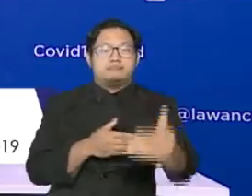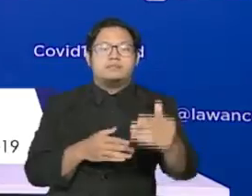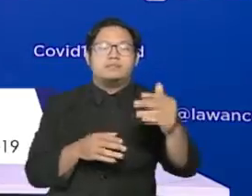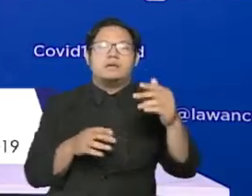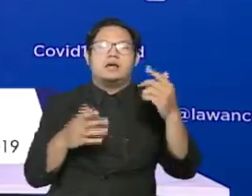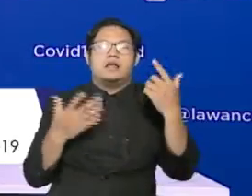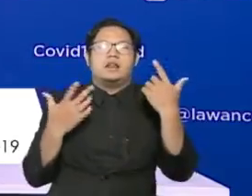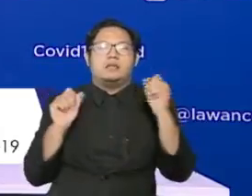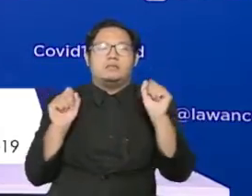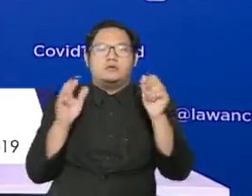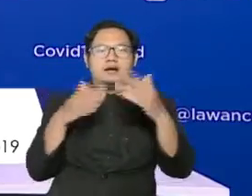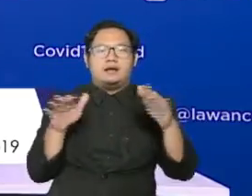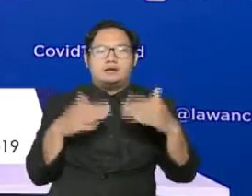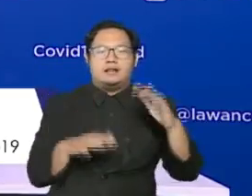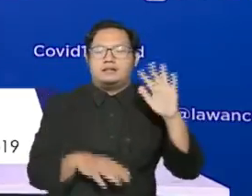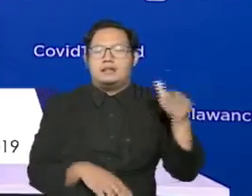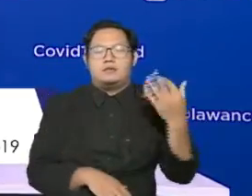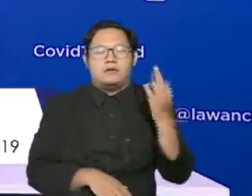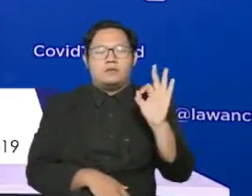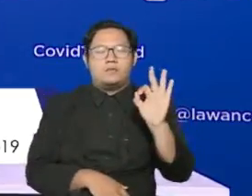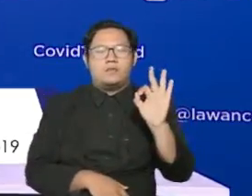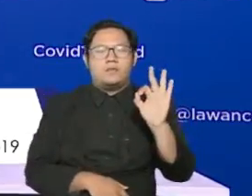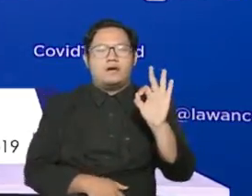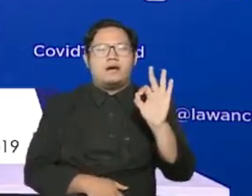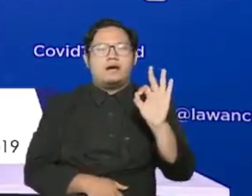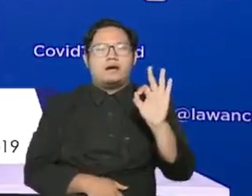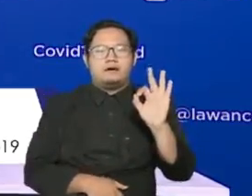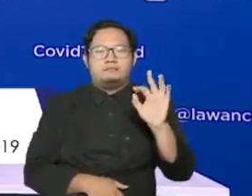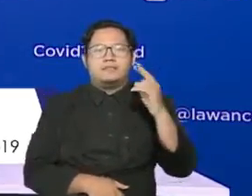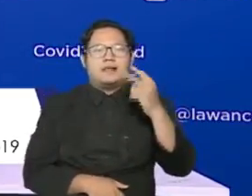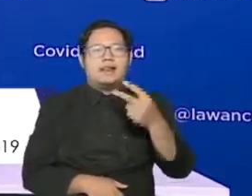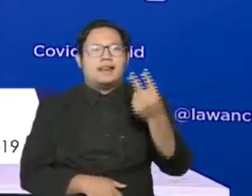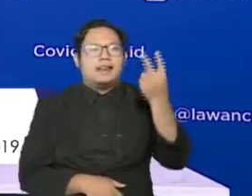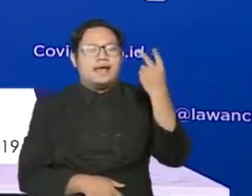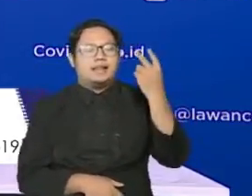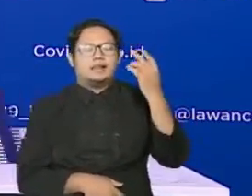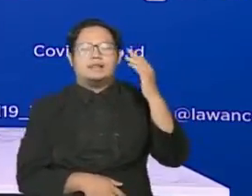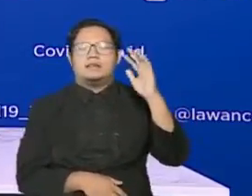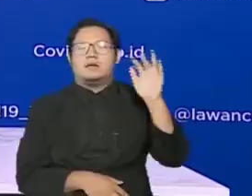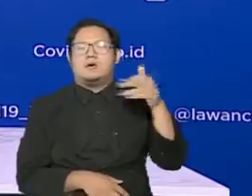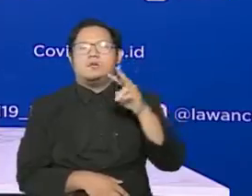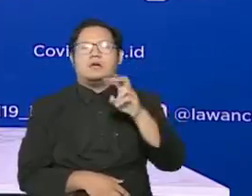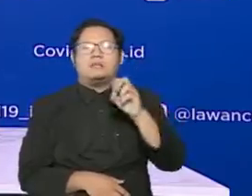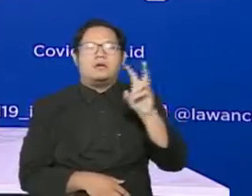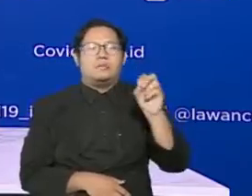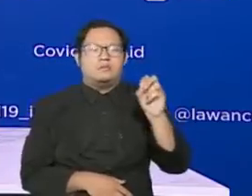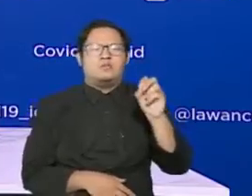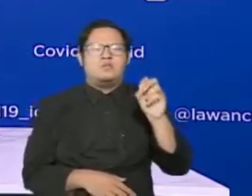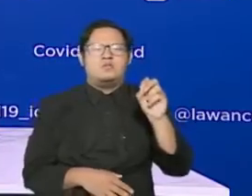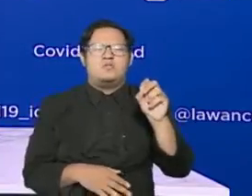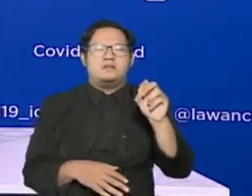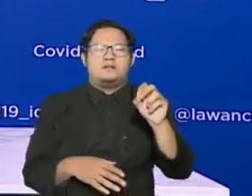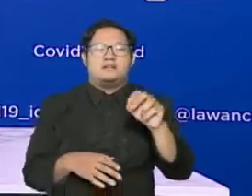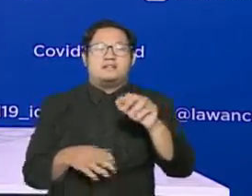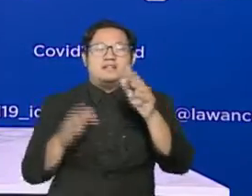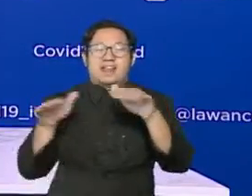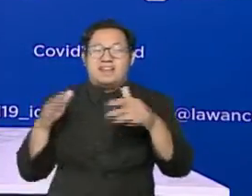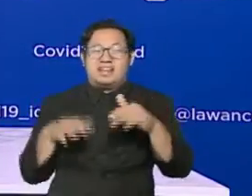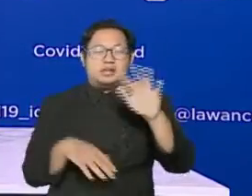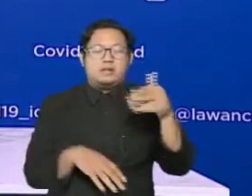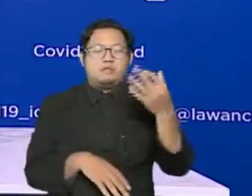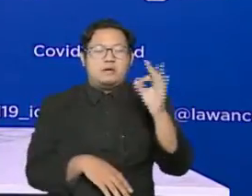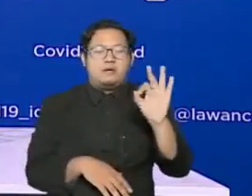Baru berkaca dari pengalaman tahun 2020 periode tersebut membawa resiko peningkatan kasus